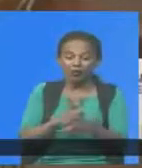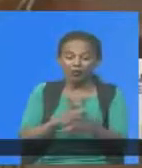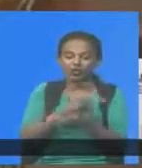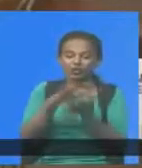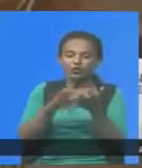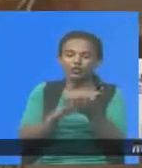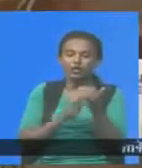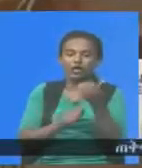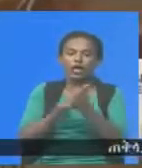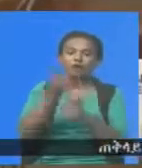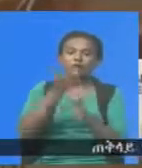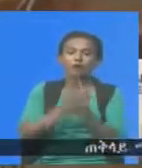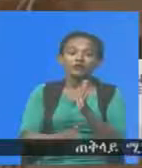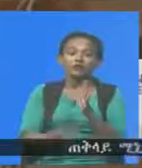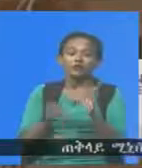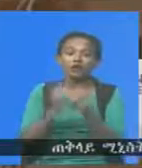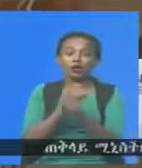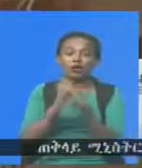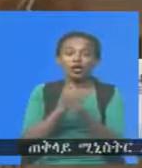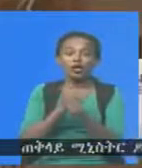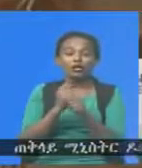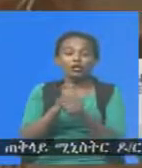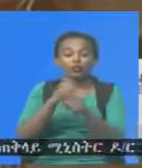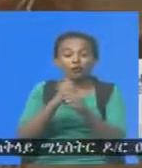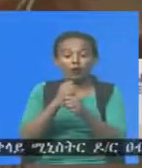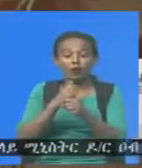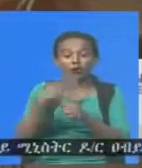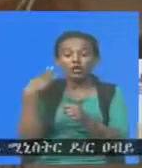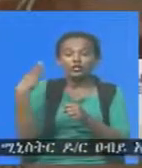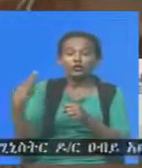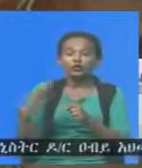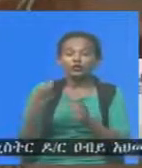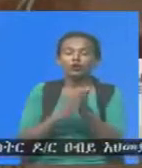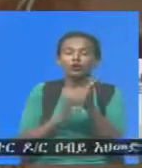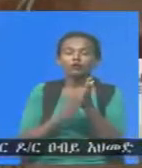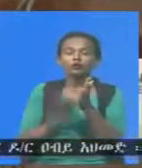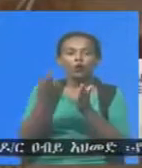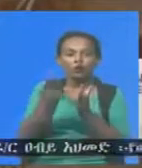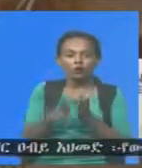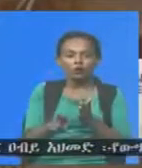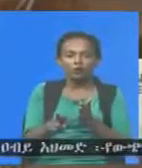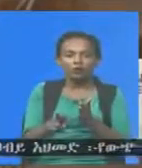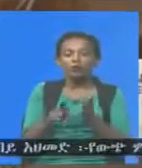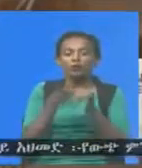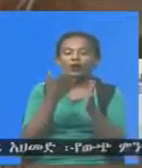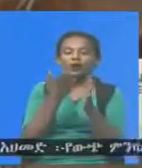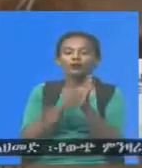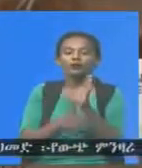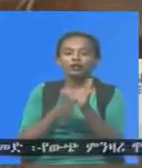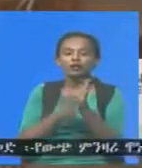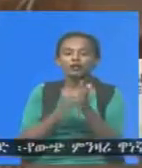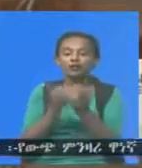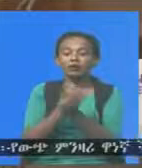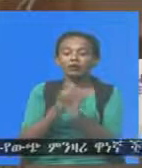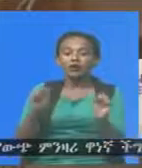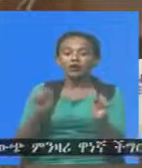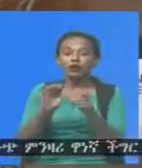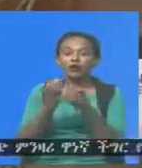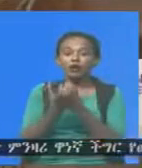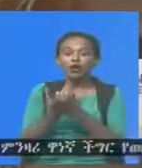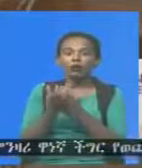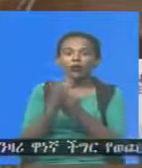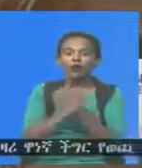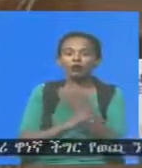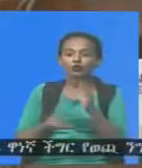ጥቃት በመፈጸም ተግባር ላይ ተሰማሩ ግለሰቦችን በይቅርታ ወይም በምህረት የመልቀቅ ሁኔታ በሀገሪቱ